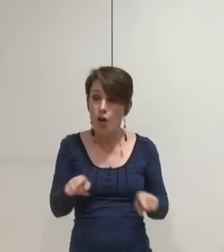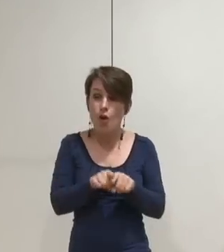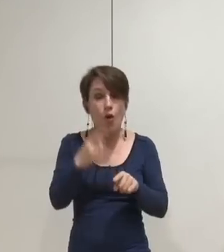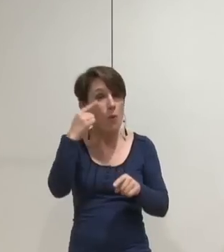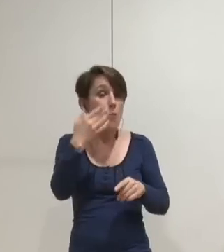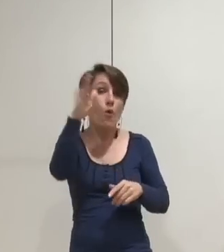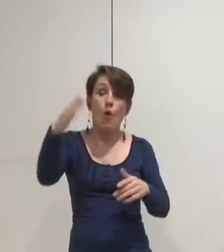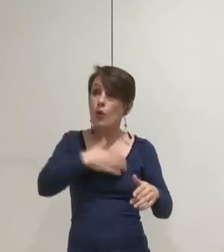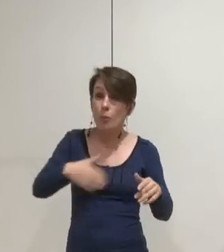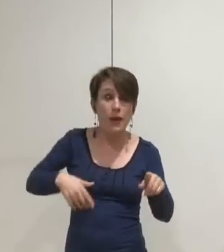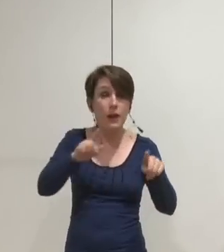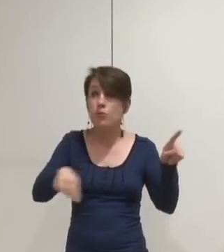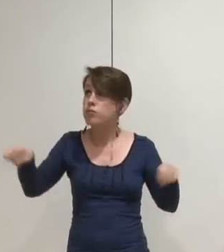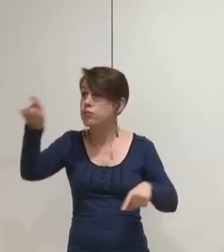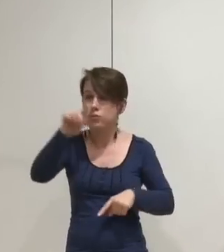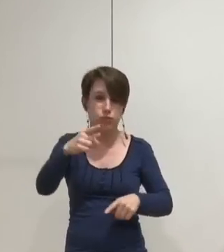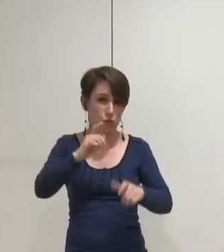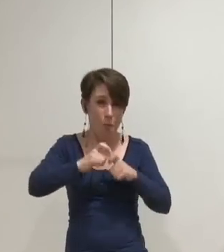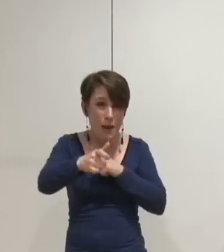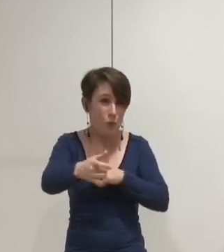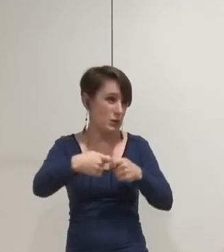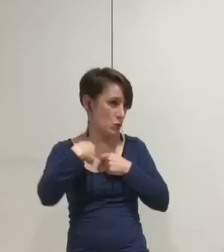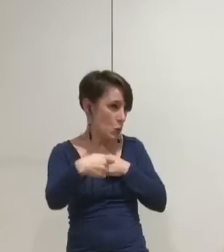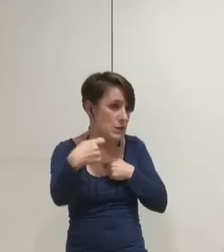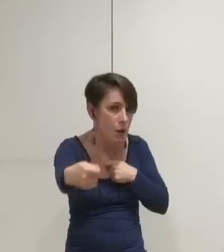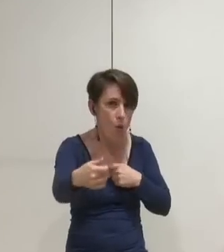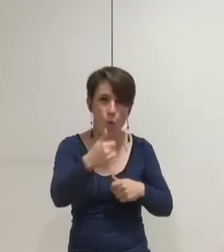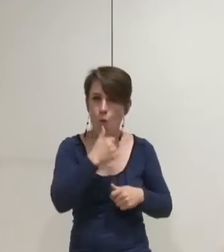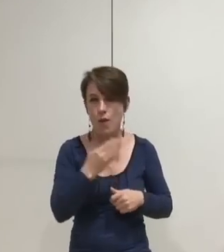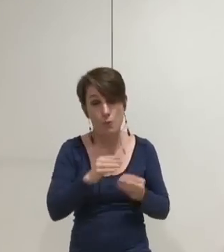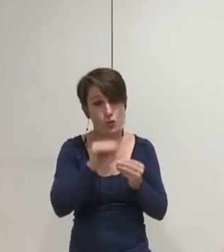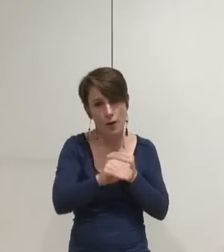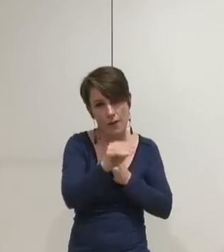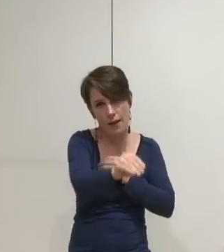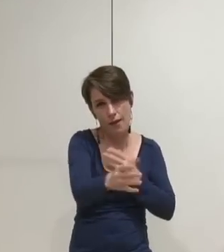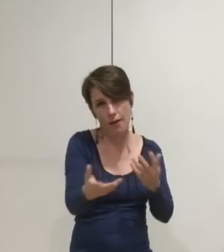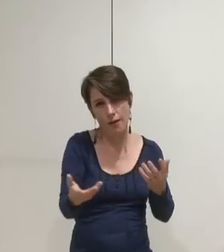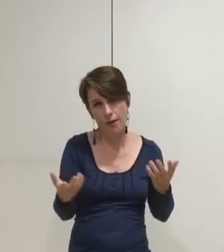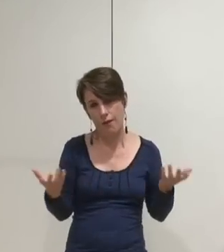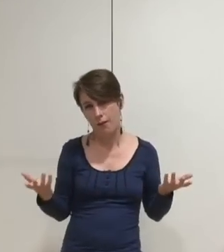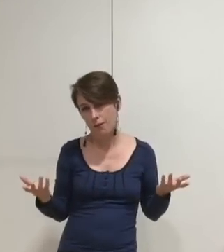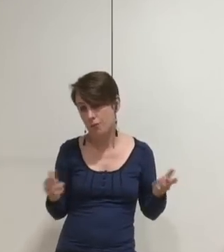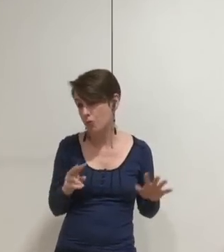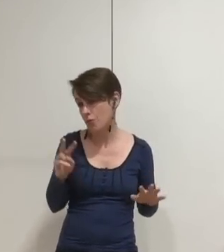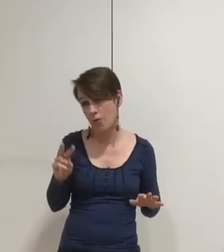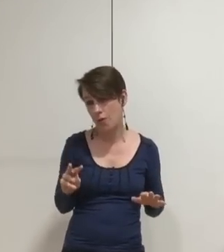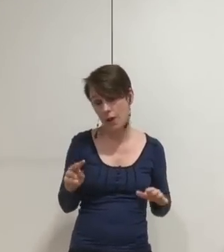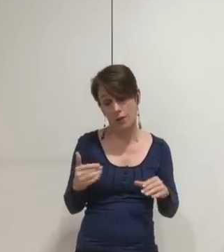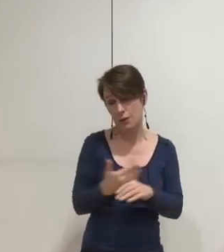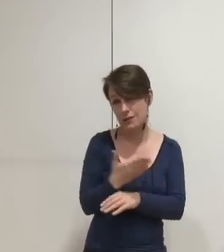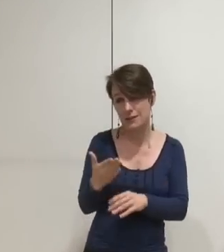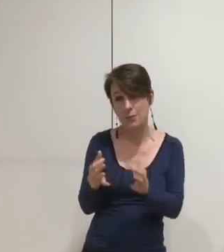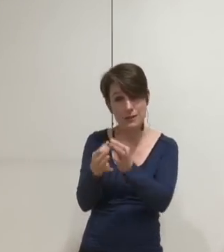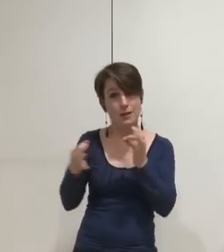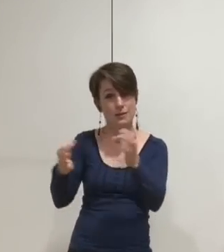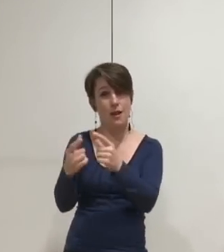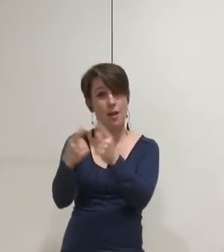procédures sont longues on le sait et demandent des délais en réalité vous avez municipalisé cet